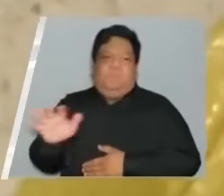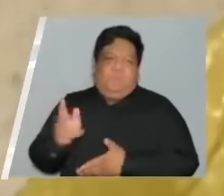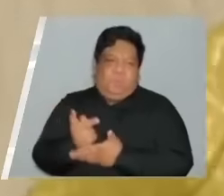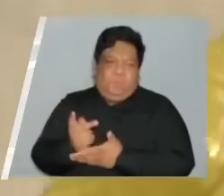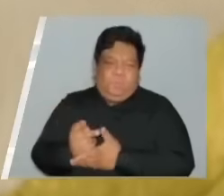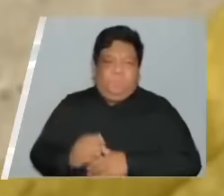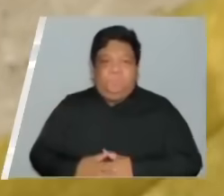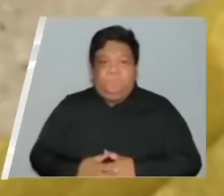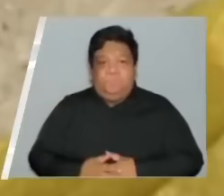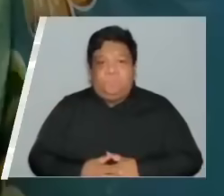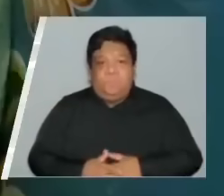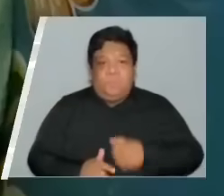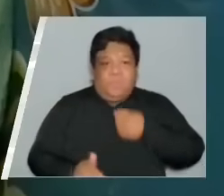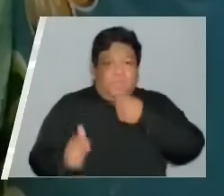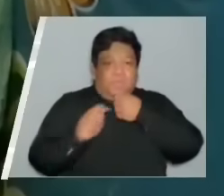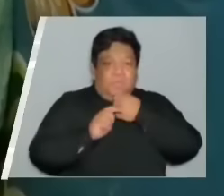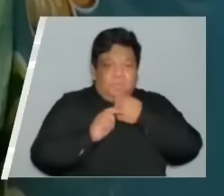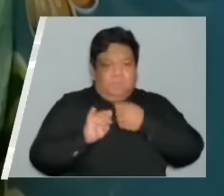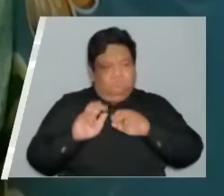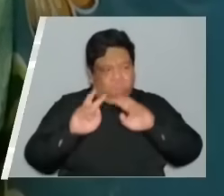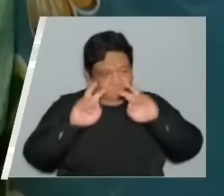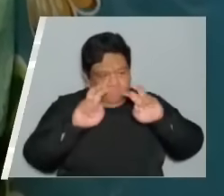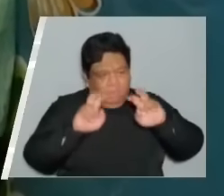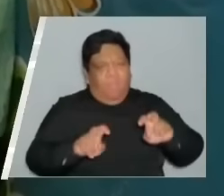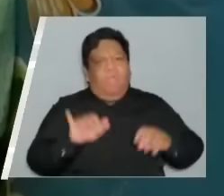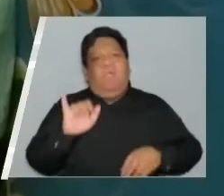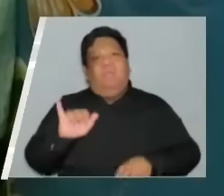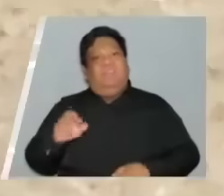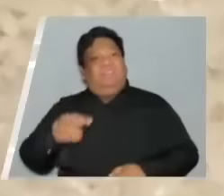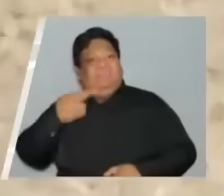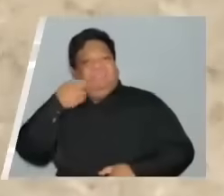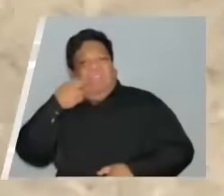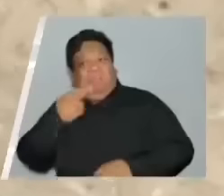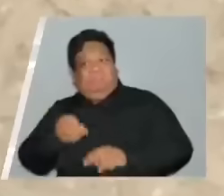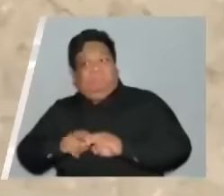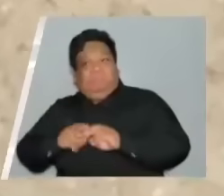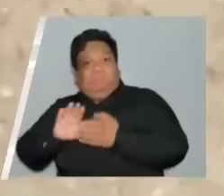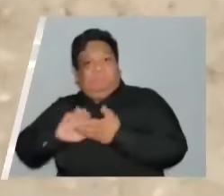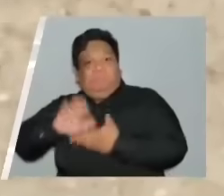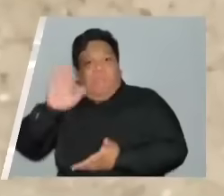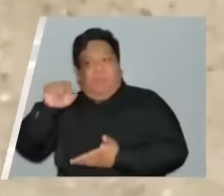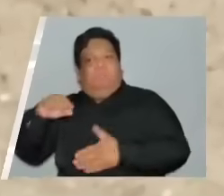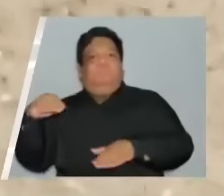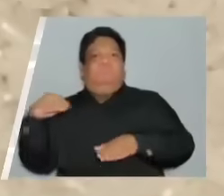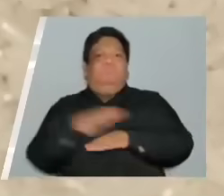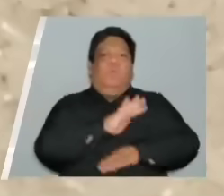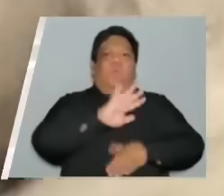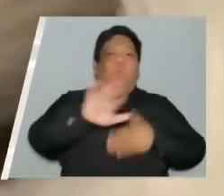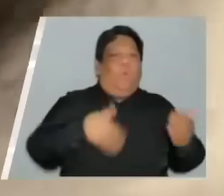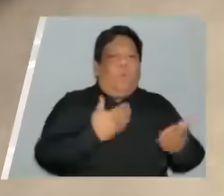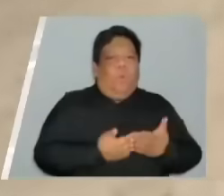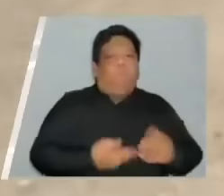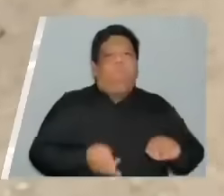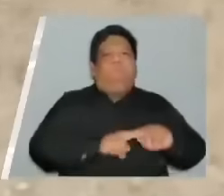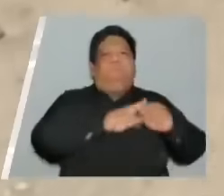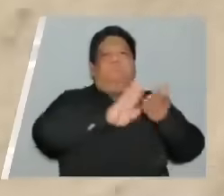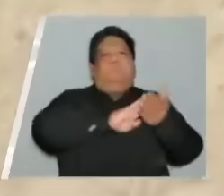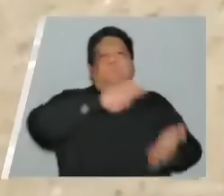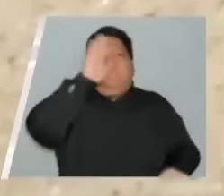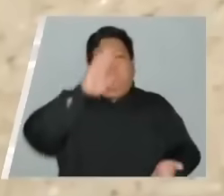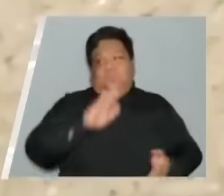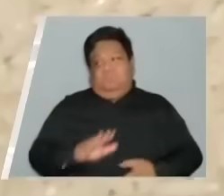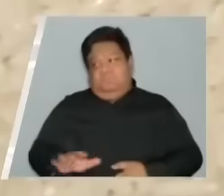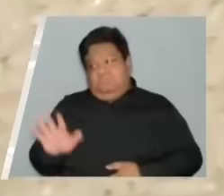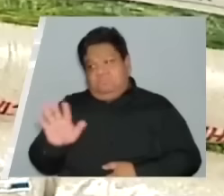ng bigas ang isa sa naging dahilan ng pagbilis na inflation nitong Marso. Umabot ang rice inflation sa 24.4% nitong